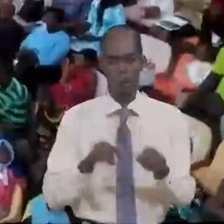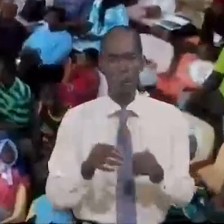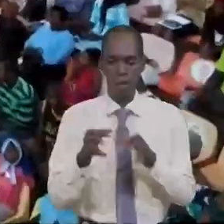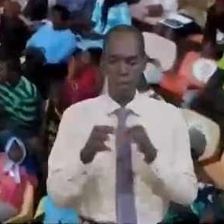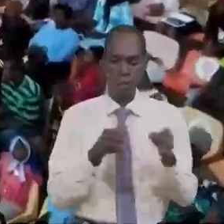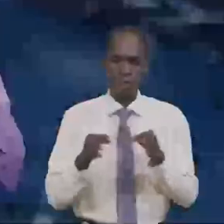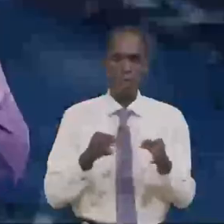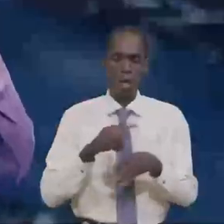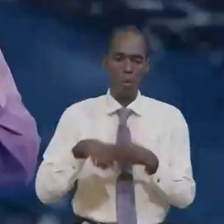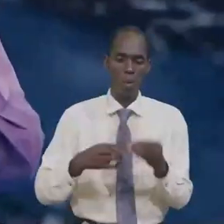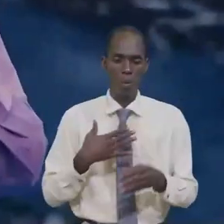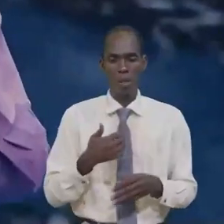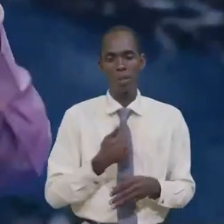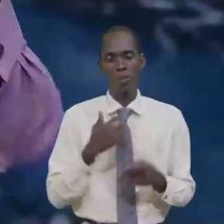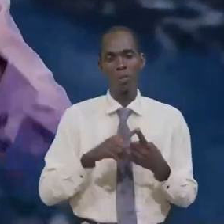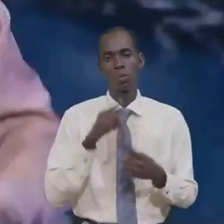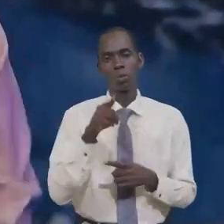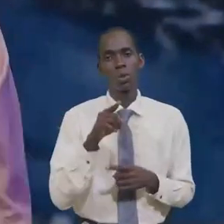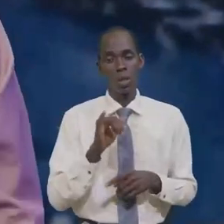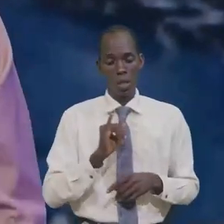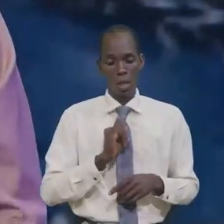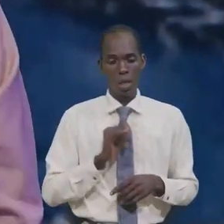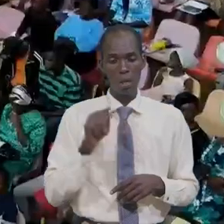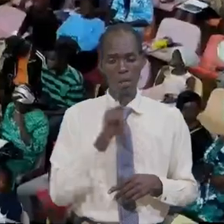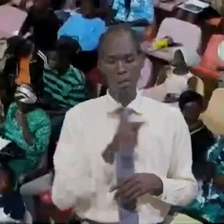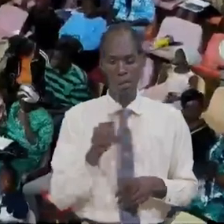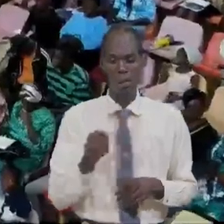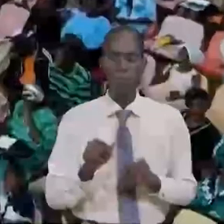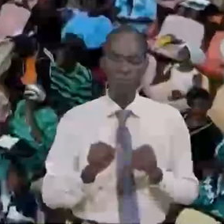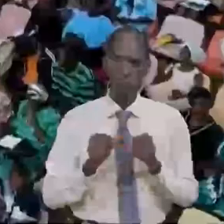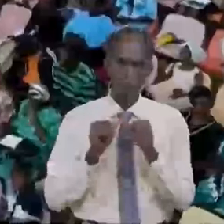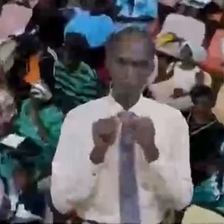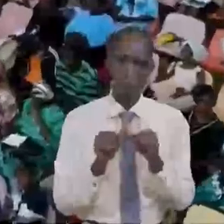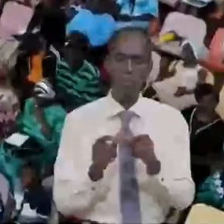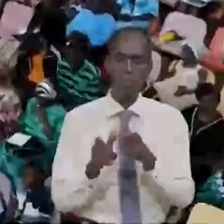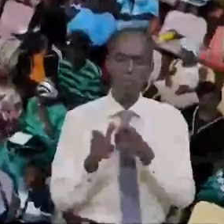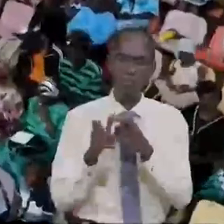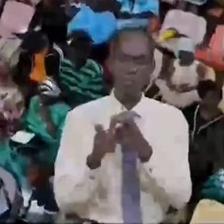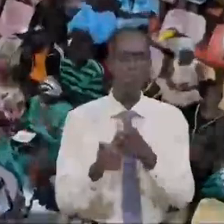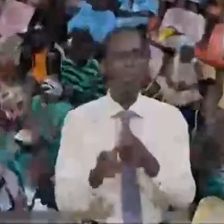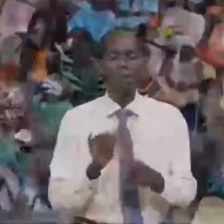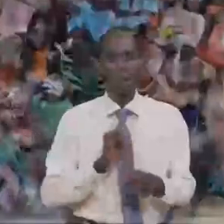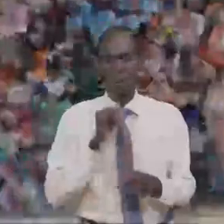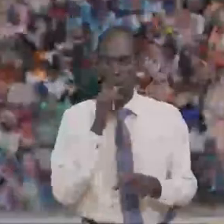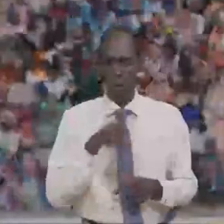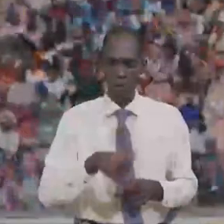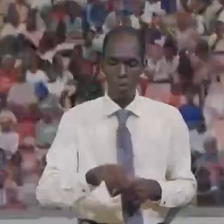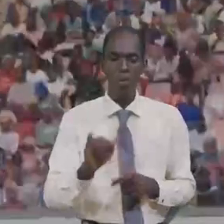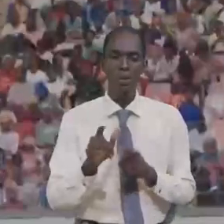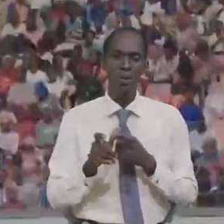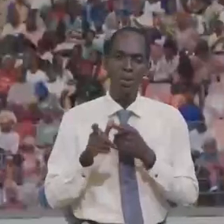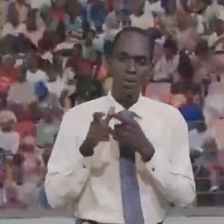moi aussi je cours je cours toujours j'ai dit moi aussi je